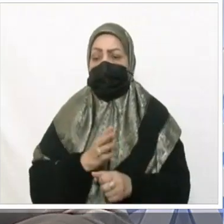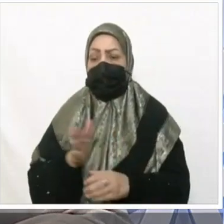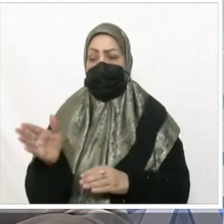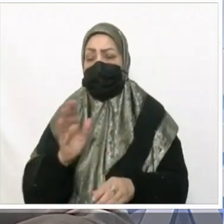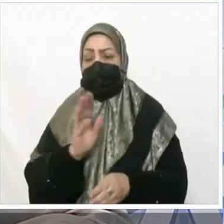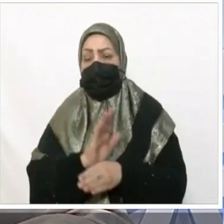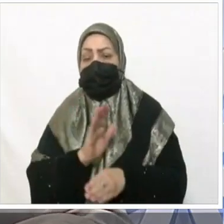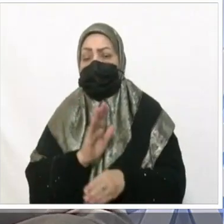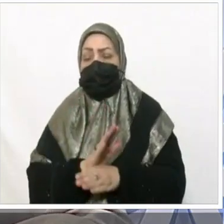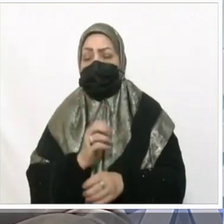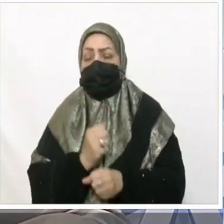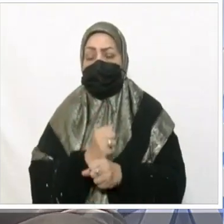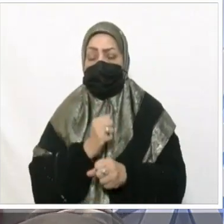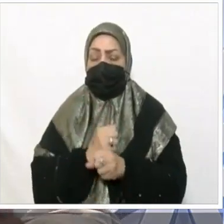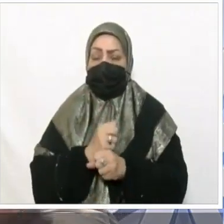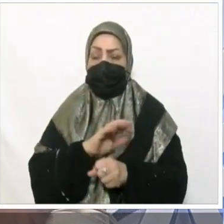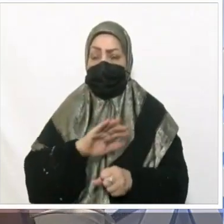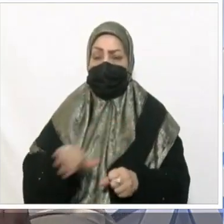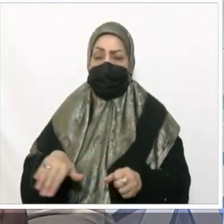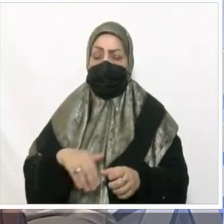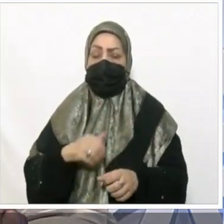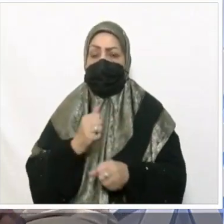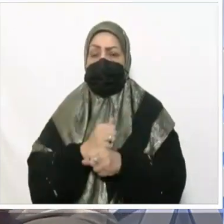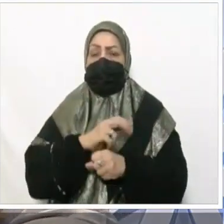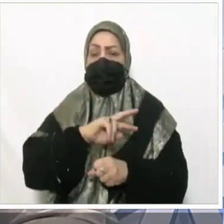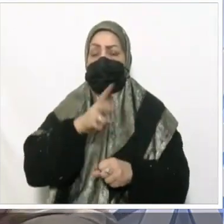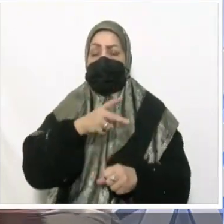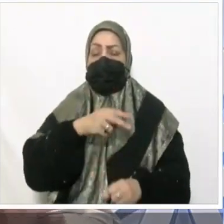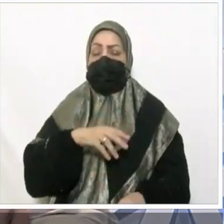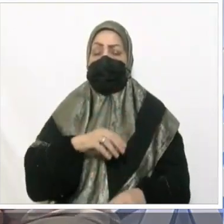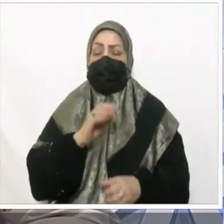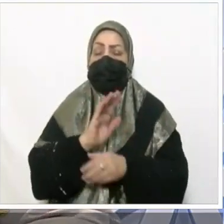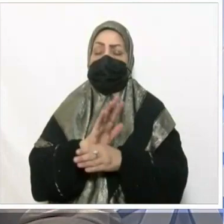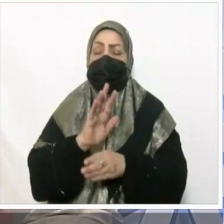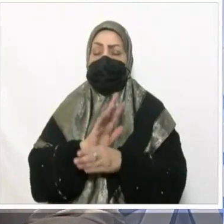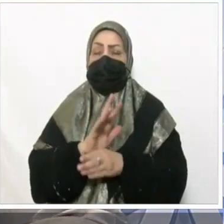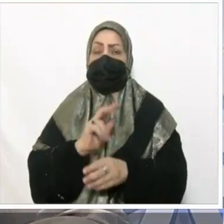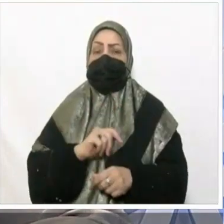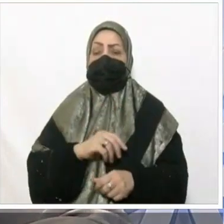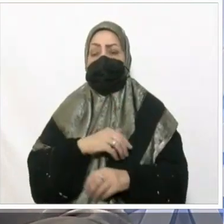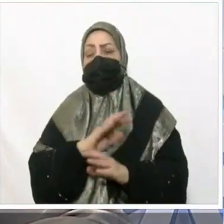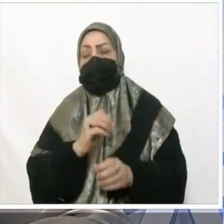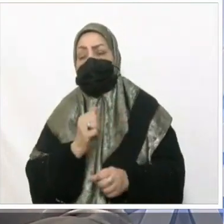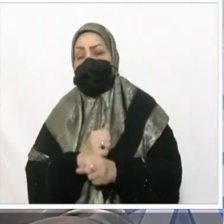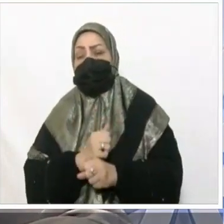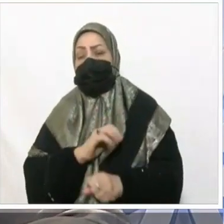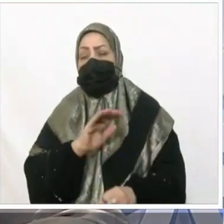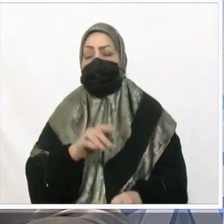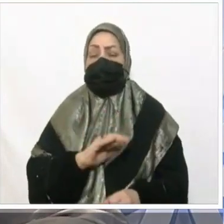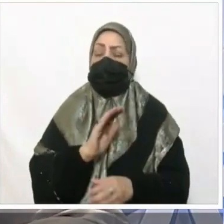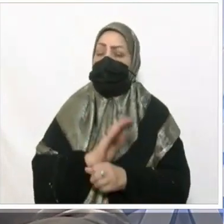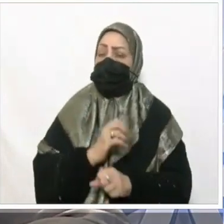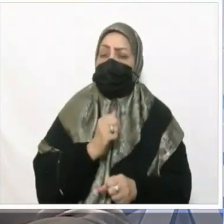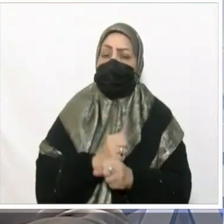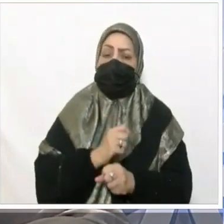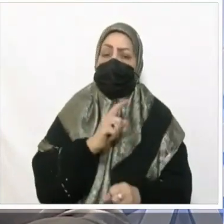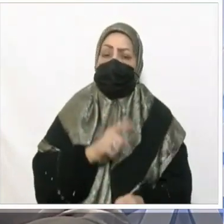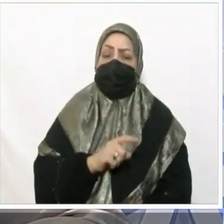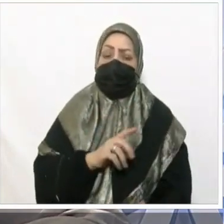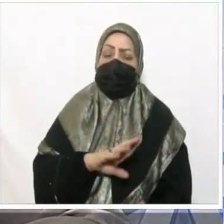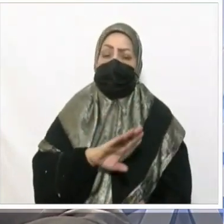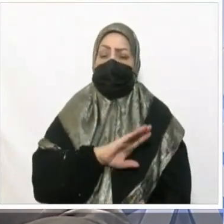مش تحلل مرتبك، وابحث عن عمل العشية، أي عمل. ما تجيش تقولي لا العمل هذا ما يليقش، النبي صلى الله عليه وسلم رعى